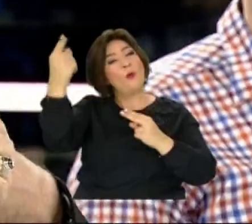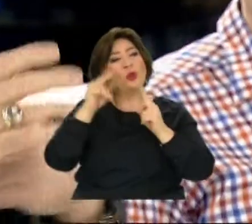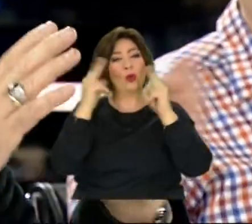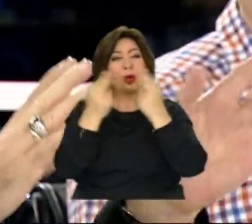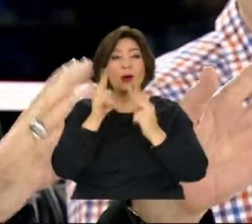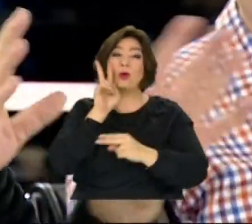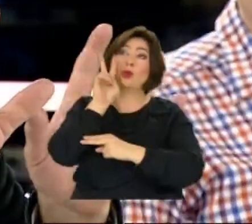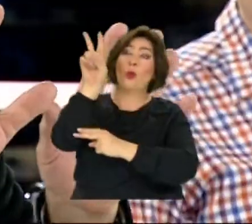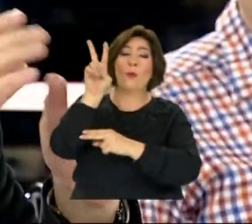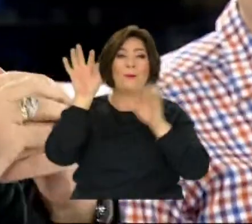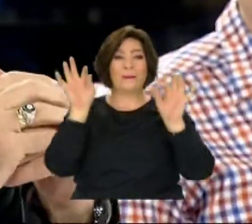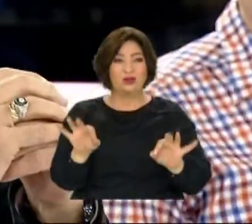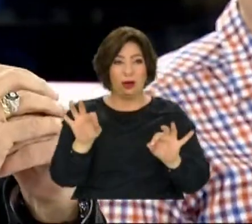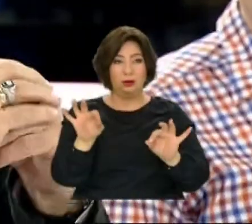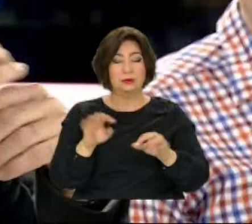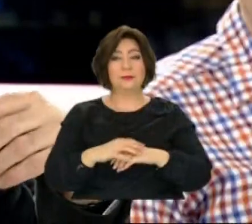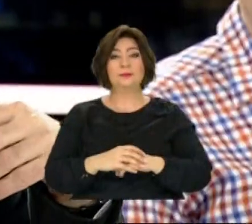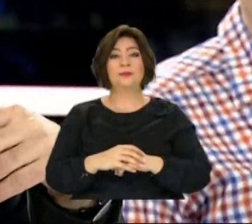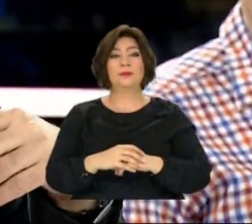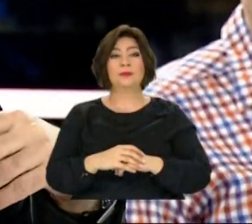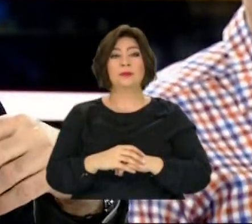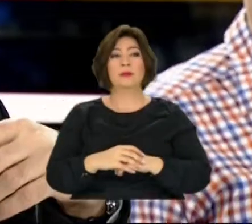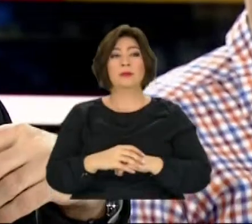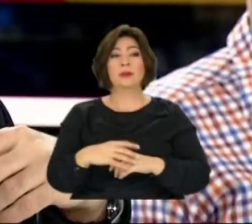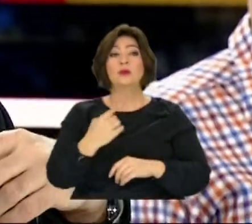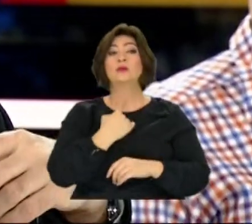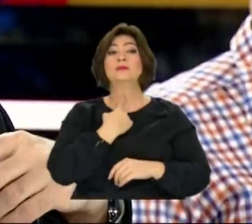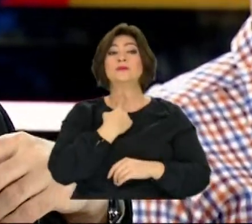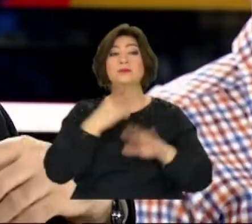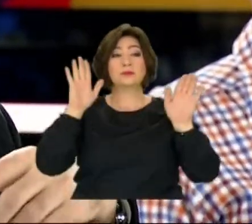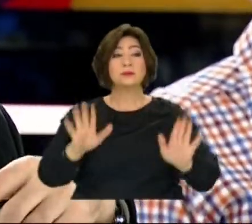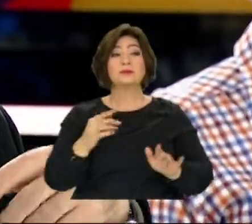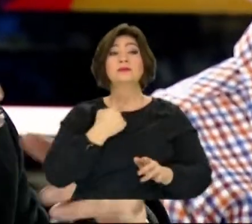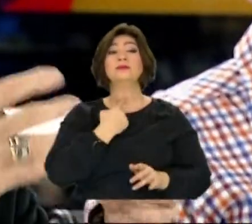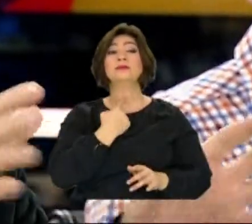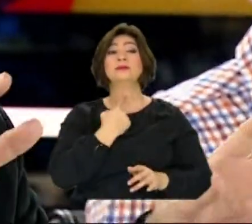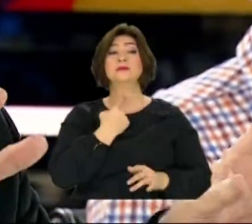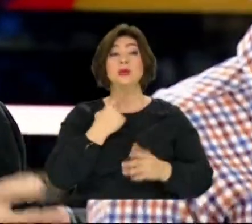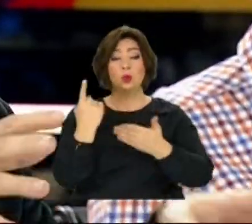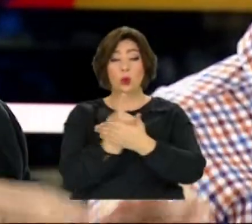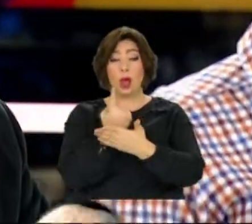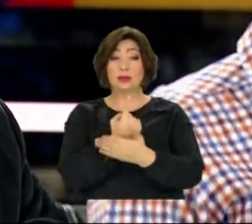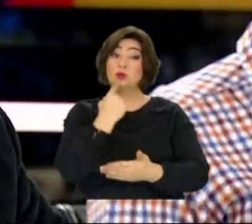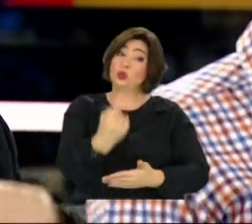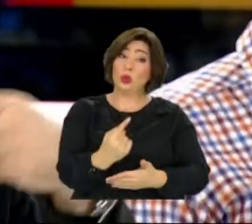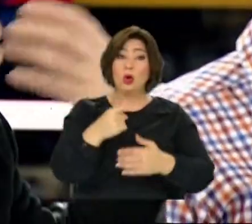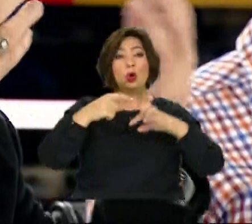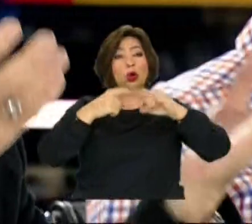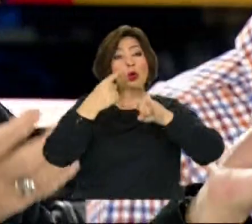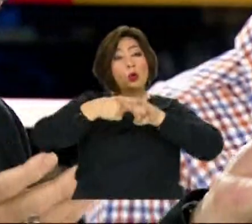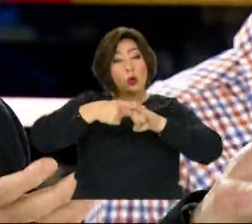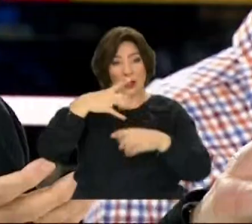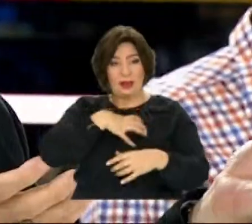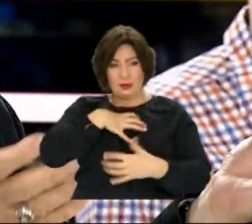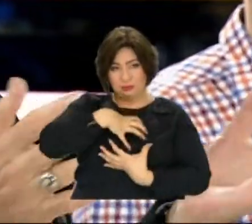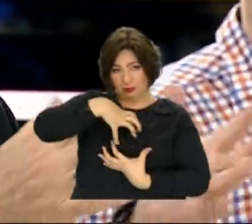buradan ayrılır, öbür tarafı görmeye başlar. Burada durur. Yani Kur'an'ın söylediği şey ruhun bedenden